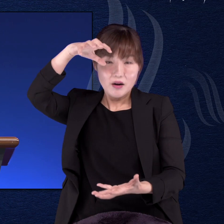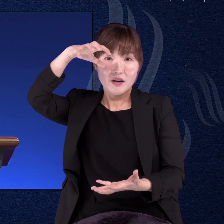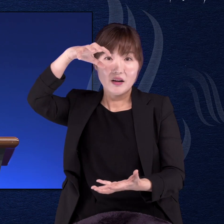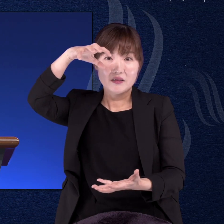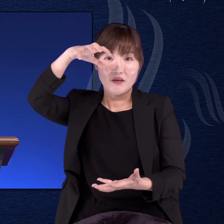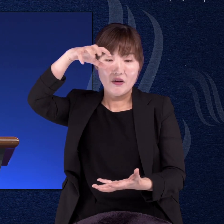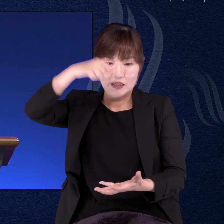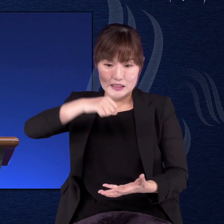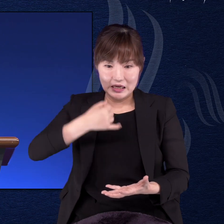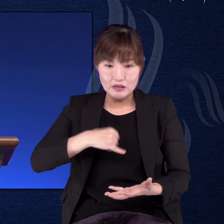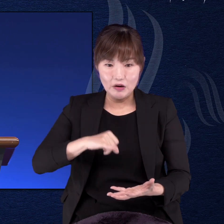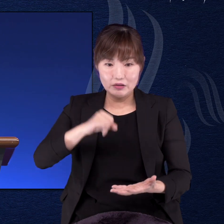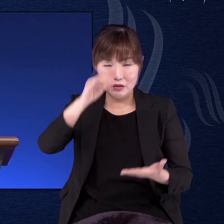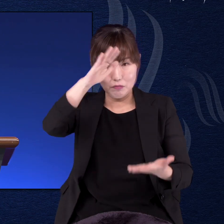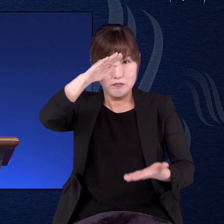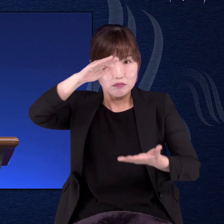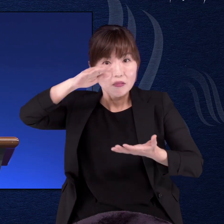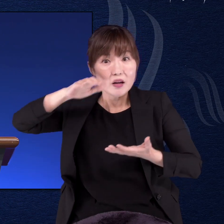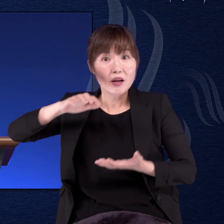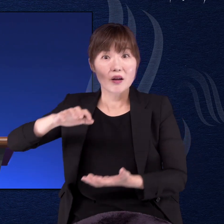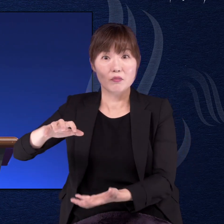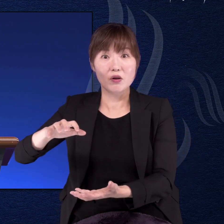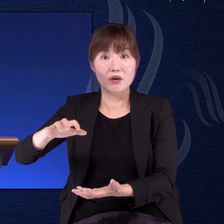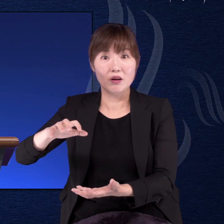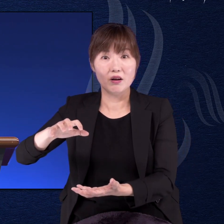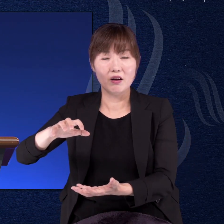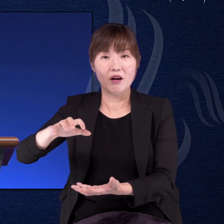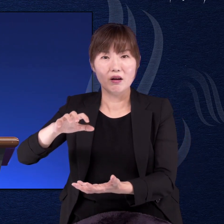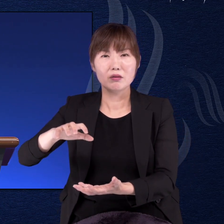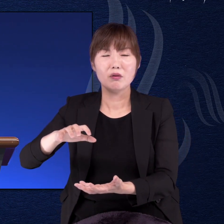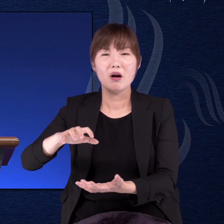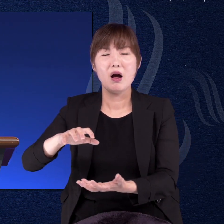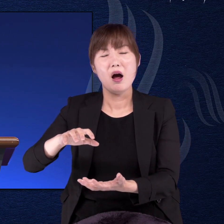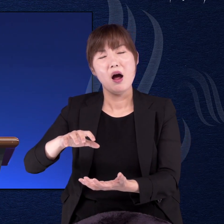눈에 보이는 무엇인가를 주고 싶으신가요?